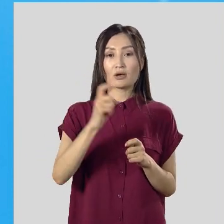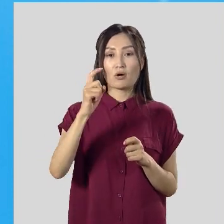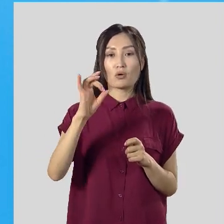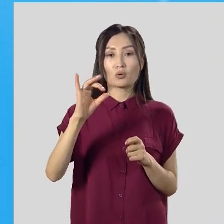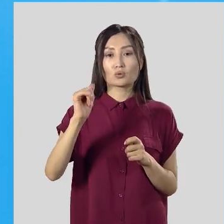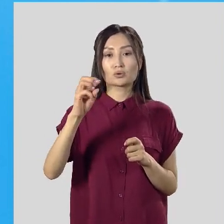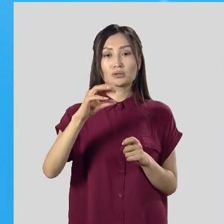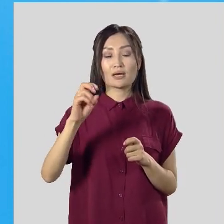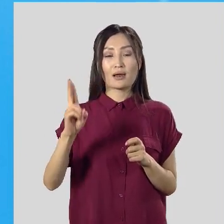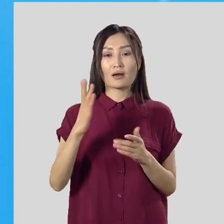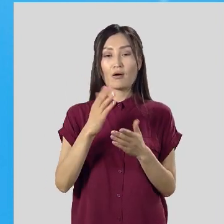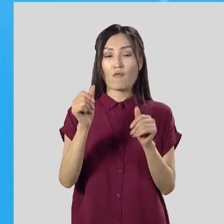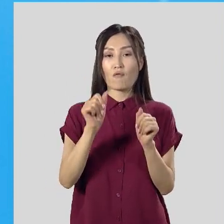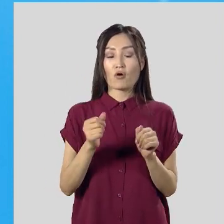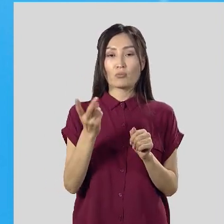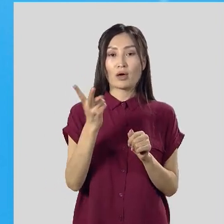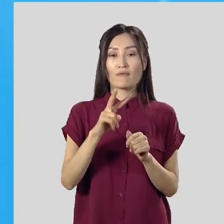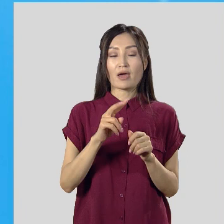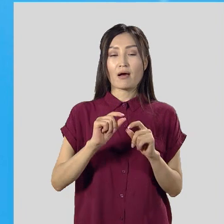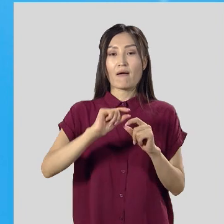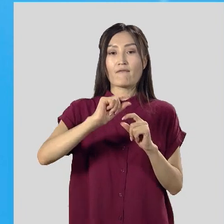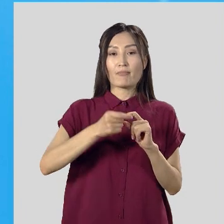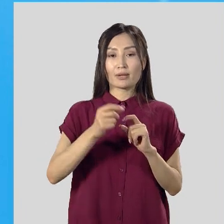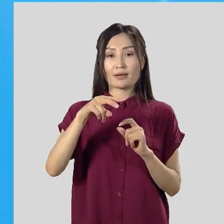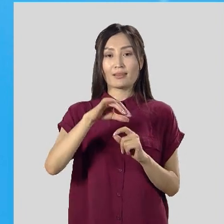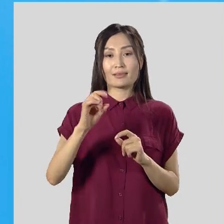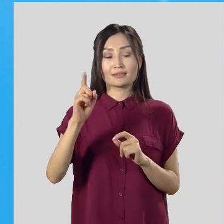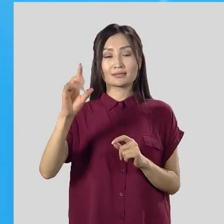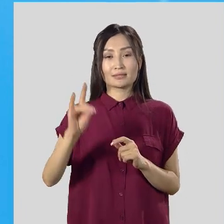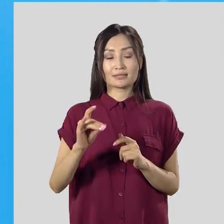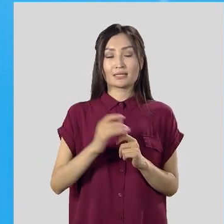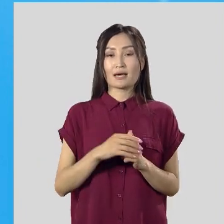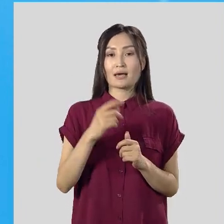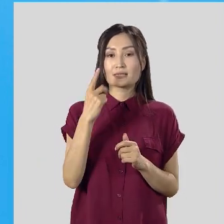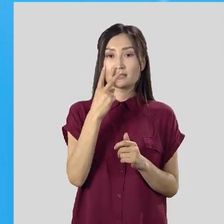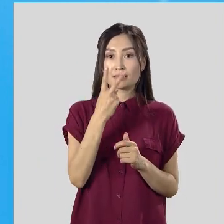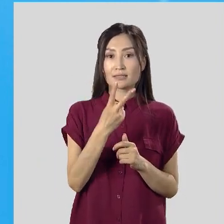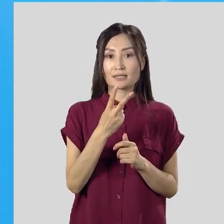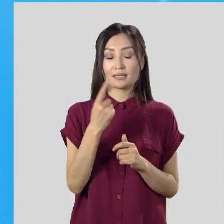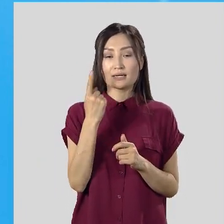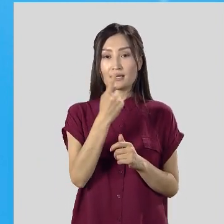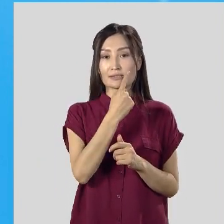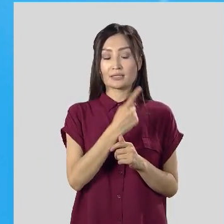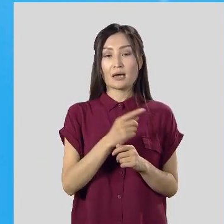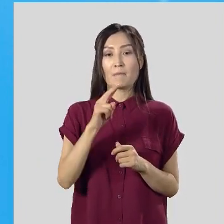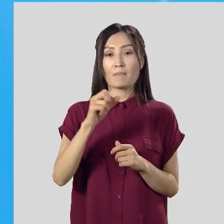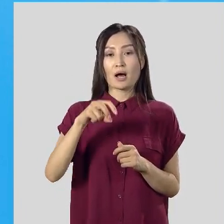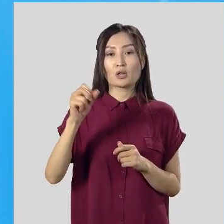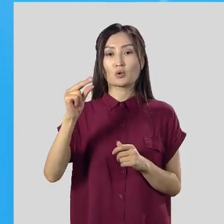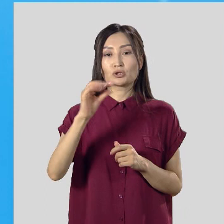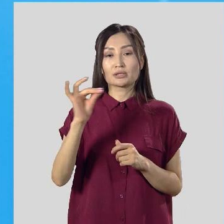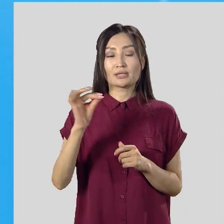Хрусталик имеет форму двояко выпуклой линзы. Зрительные рецепторы – палочки